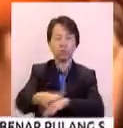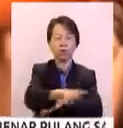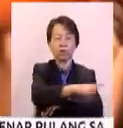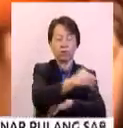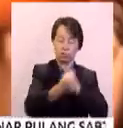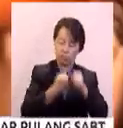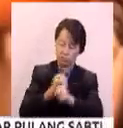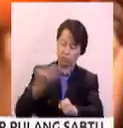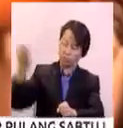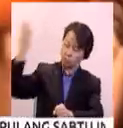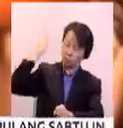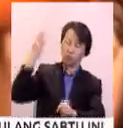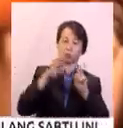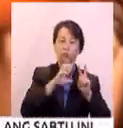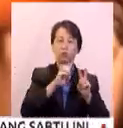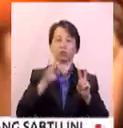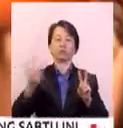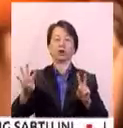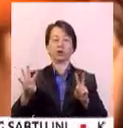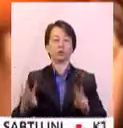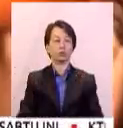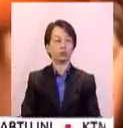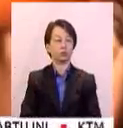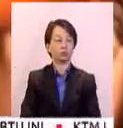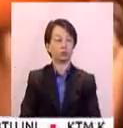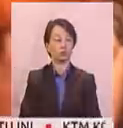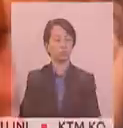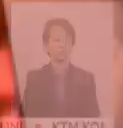sejak tahun 2004 lagi.